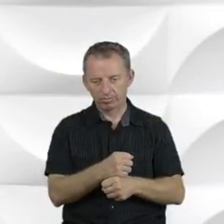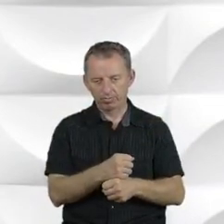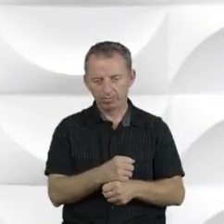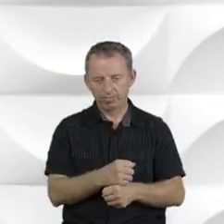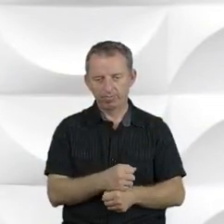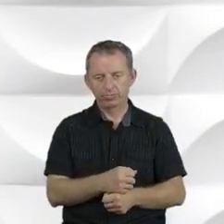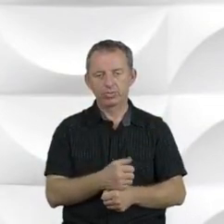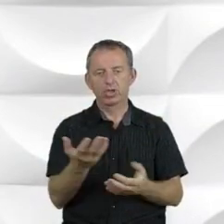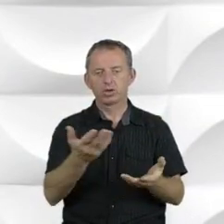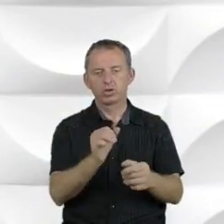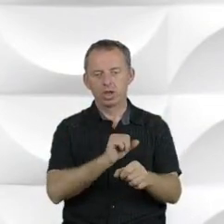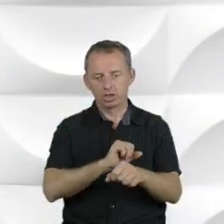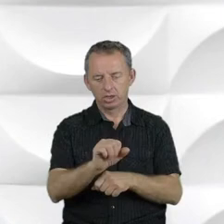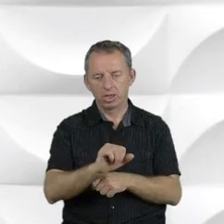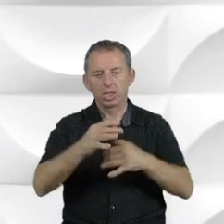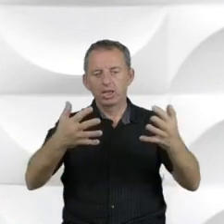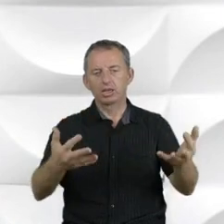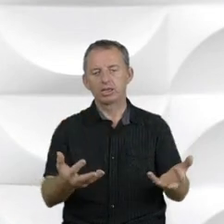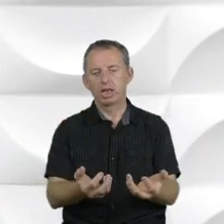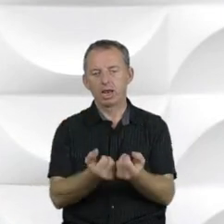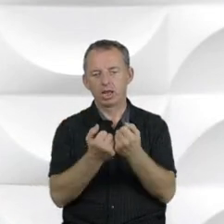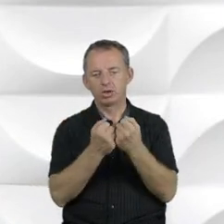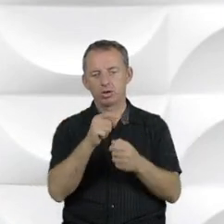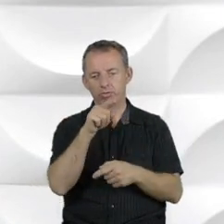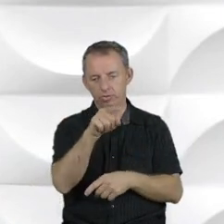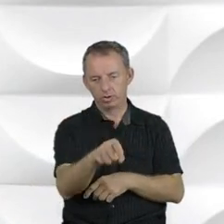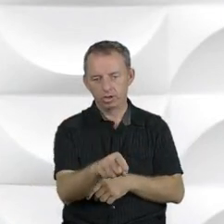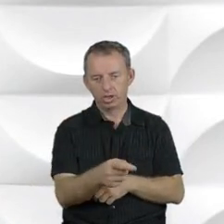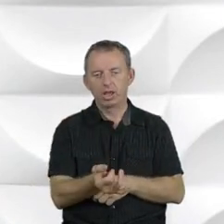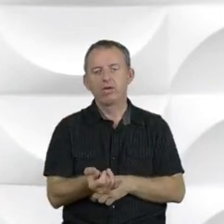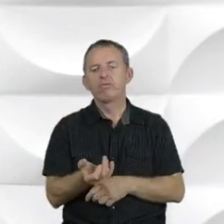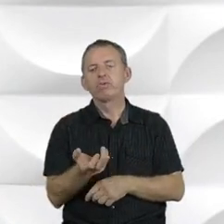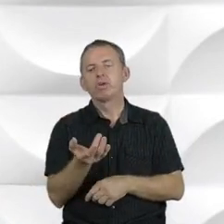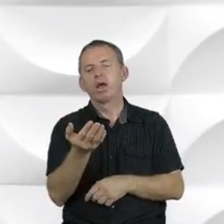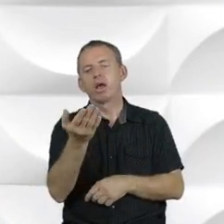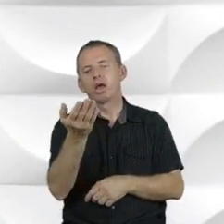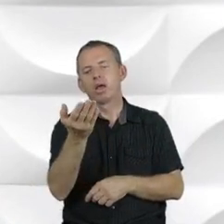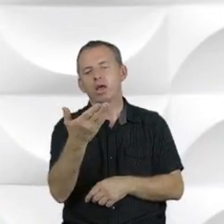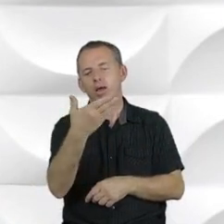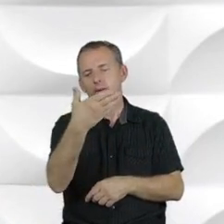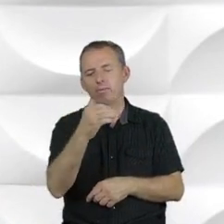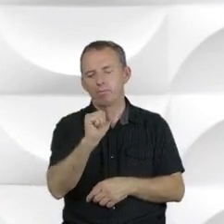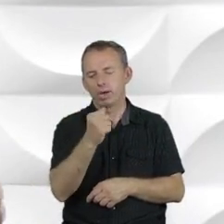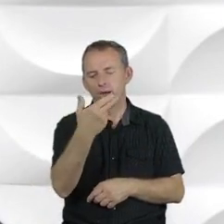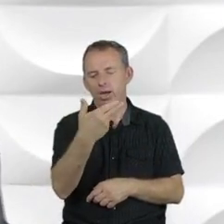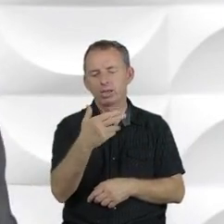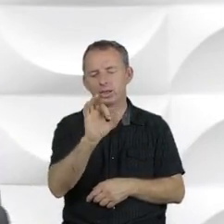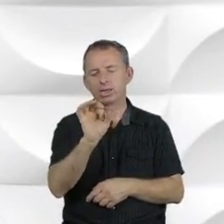że znaleźliśmy wiele manuskryptów, które